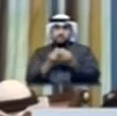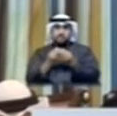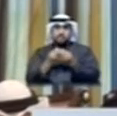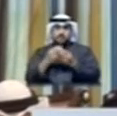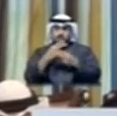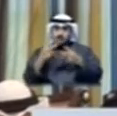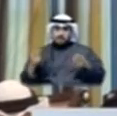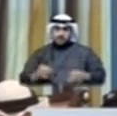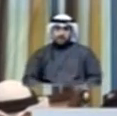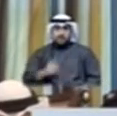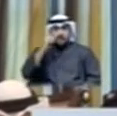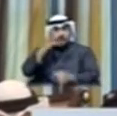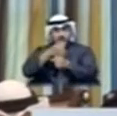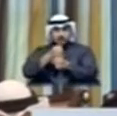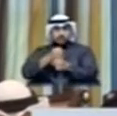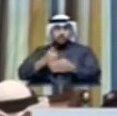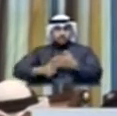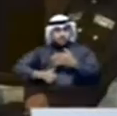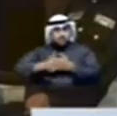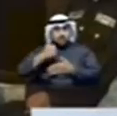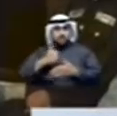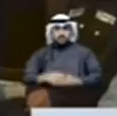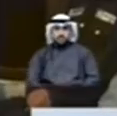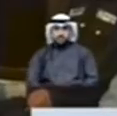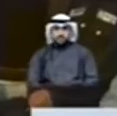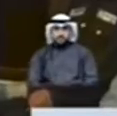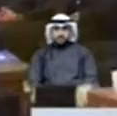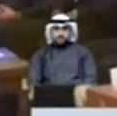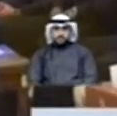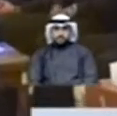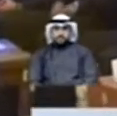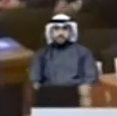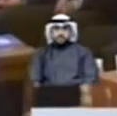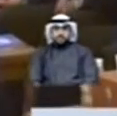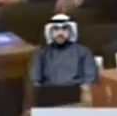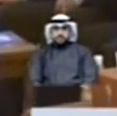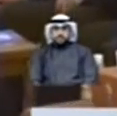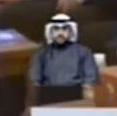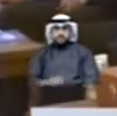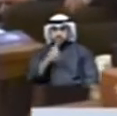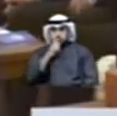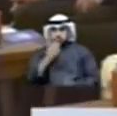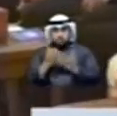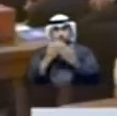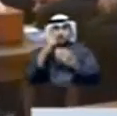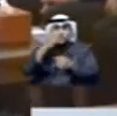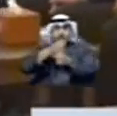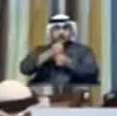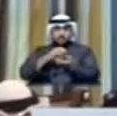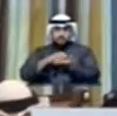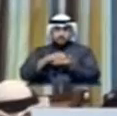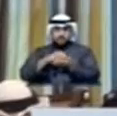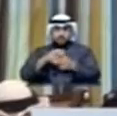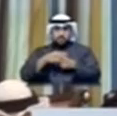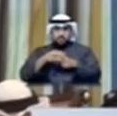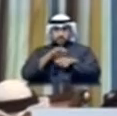جميع المستويات. فربنا يوفقك إن شاء الله ونرجو لك التوفيق. ربنا إن شاء الله يديم الأمن والأمان، ودائما إن